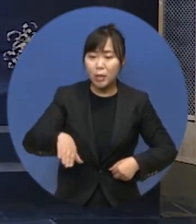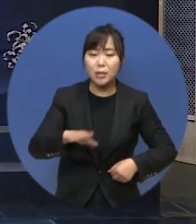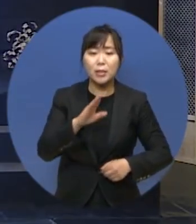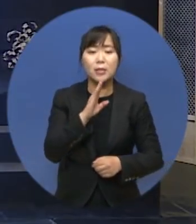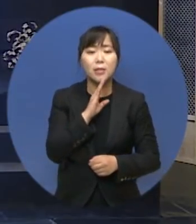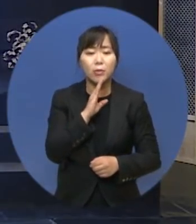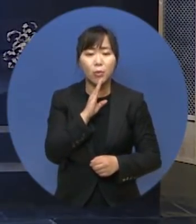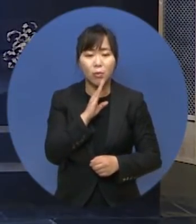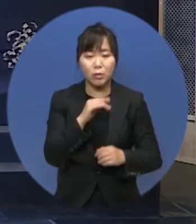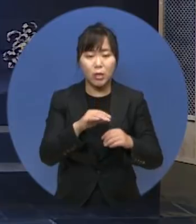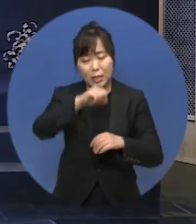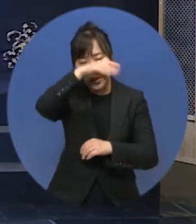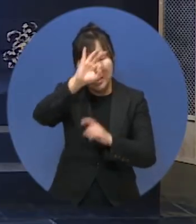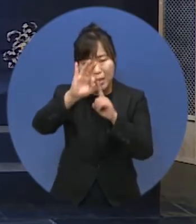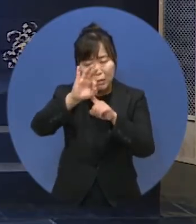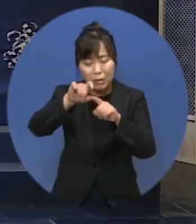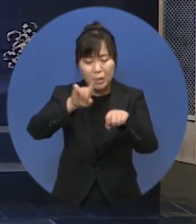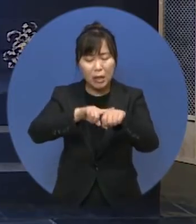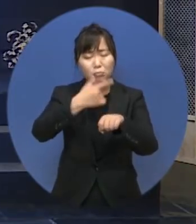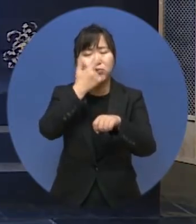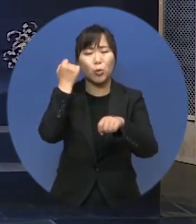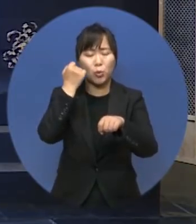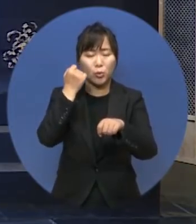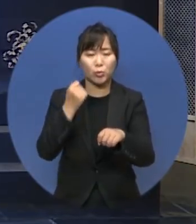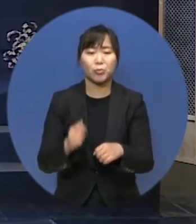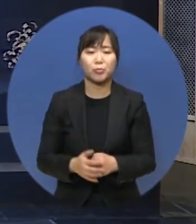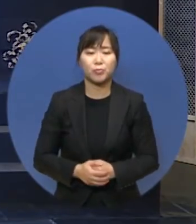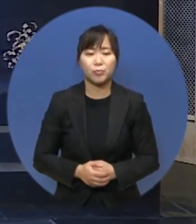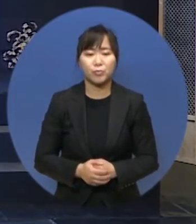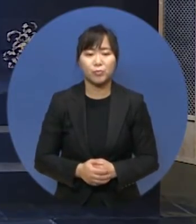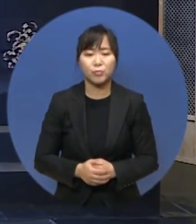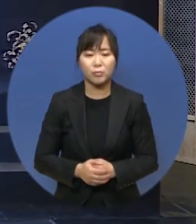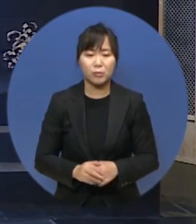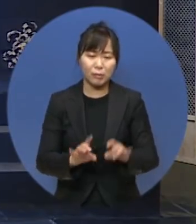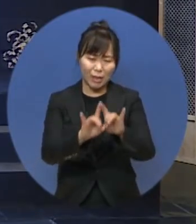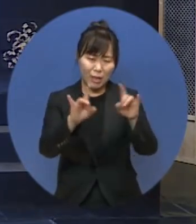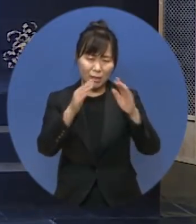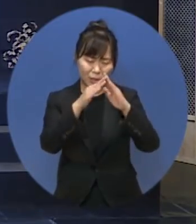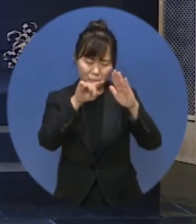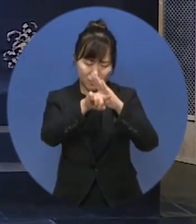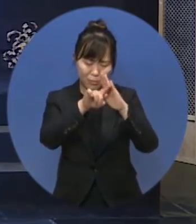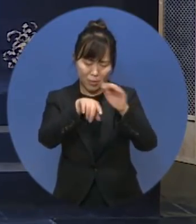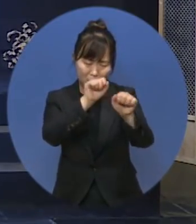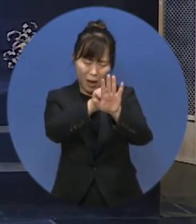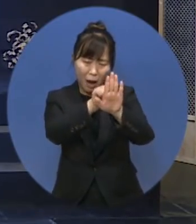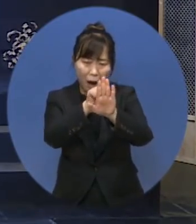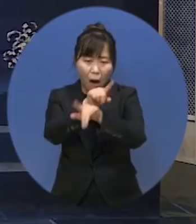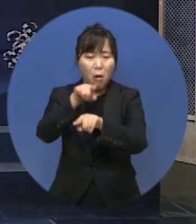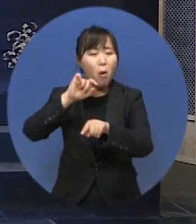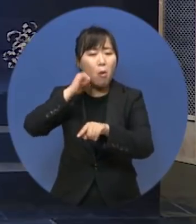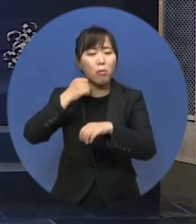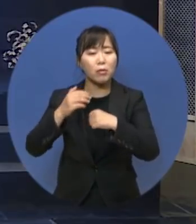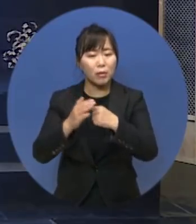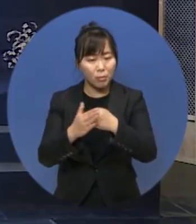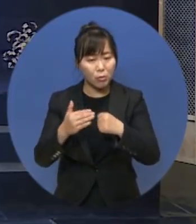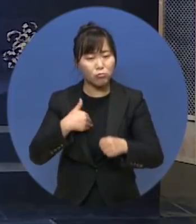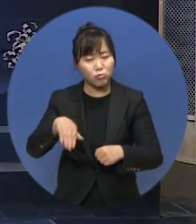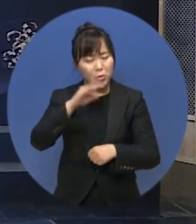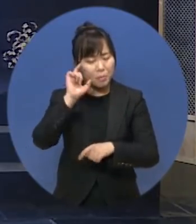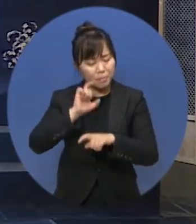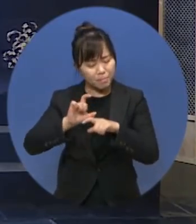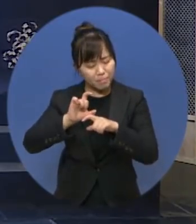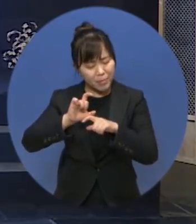실제로 주어진 예산과 시간이 부족합니다. 일일이 집을 찾아다니는 것도 실제로 어렵기 때문에